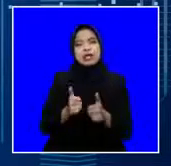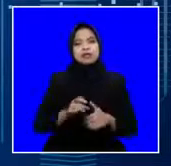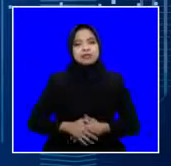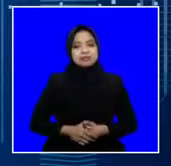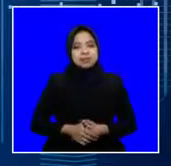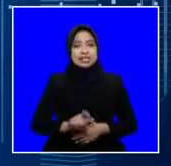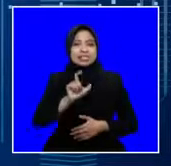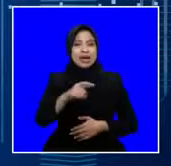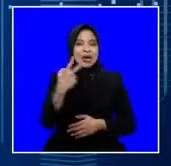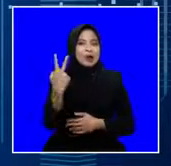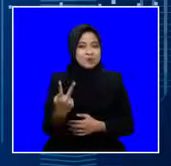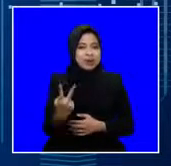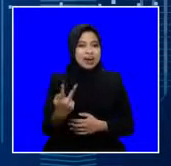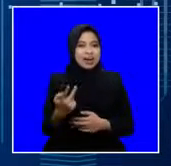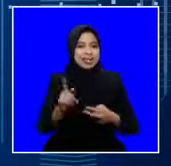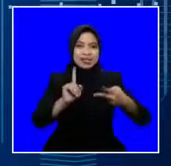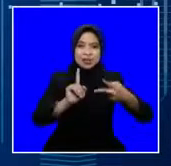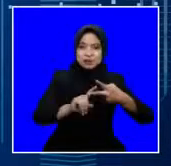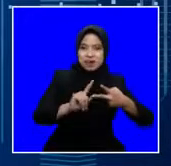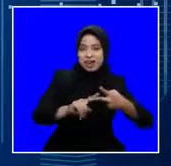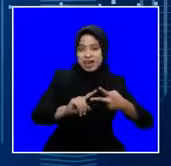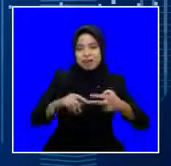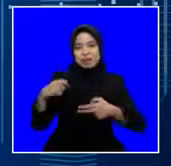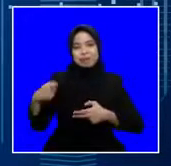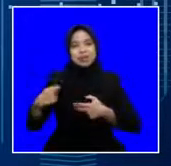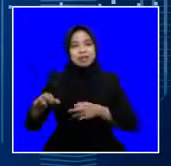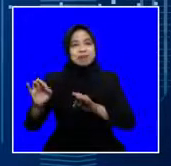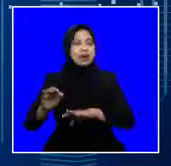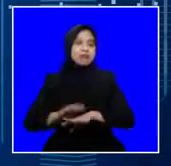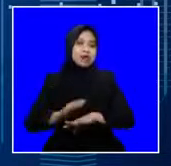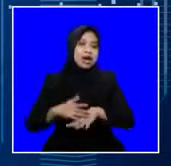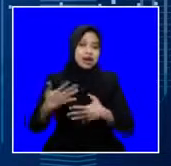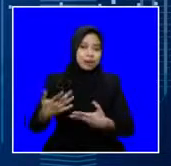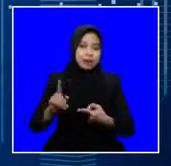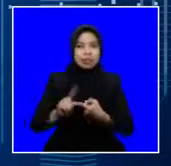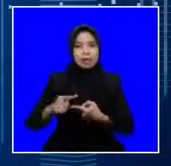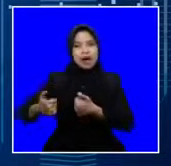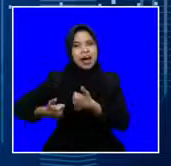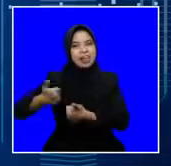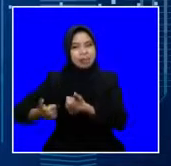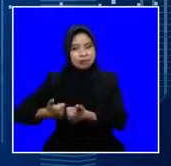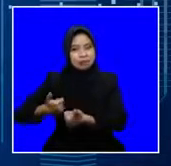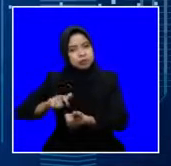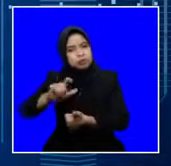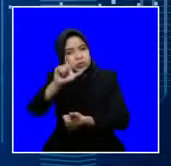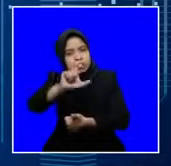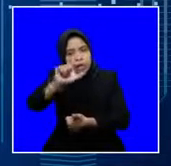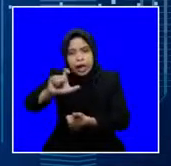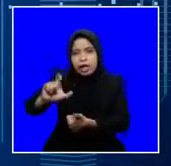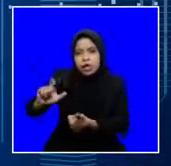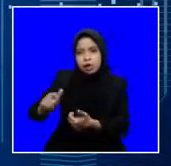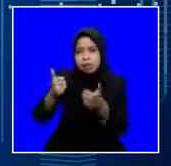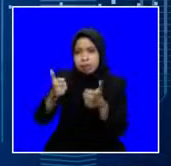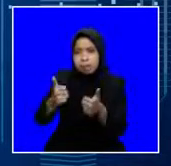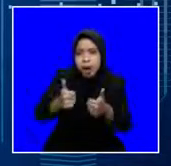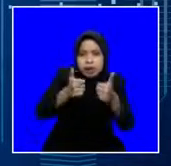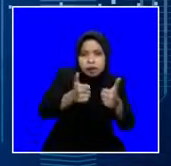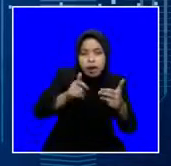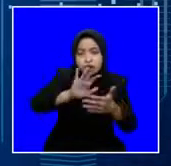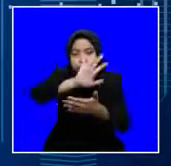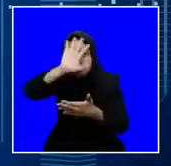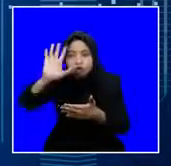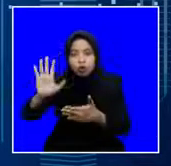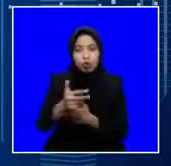dua langkah ya, strategis yang akan dilakukan oleh Dirjen Kebudayaan. Pertama, kita akan proaktif ya, mencari calon-calon terbaik di seluruh